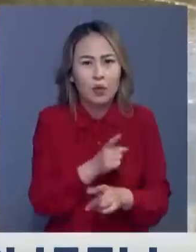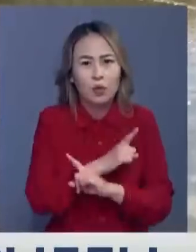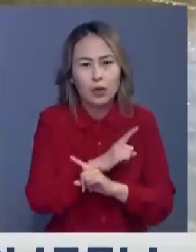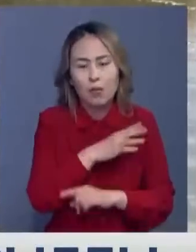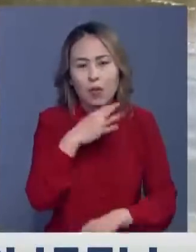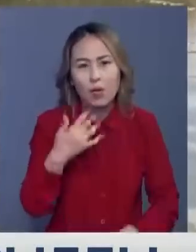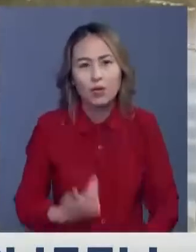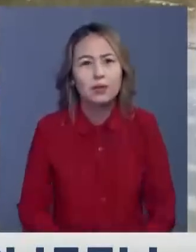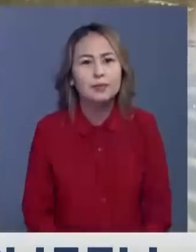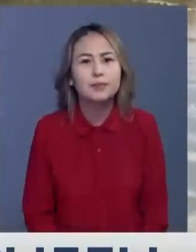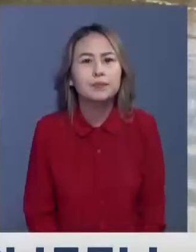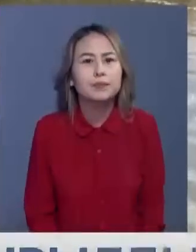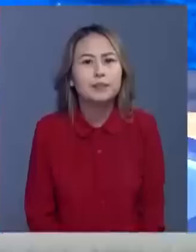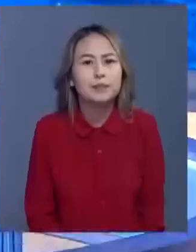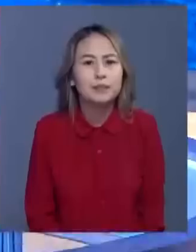соқтырды.